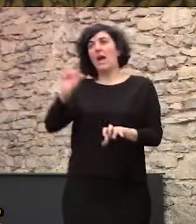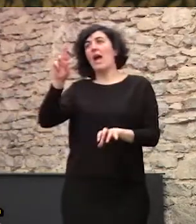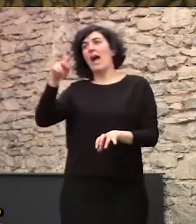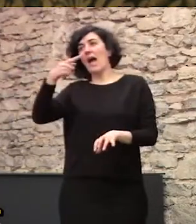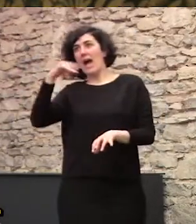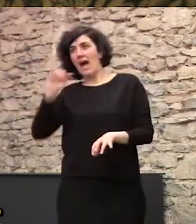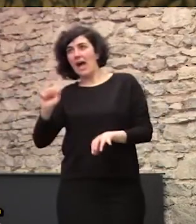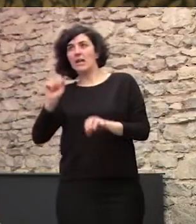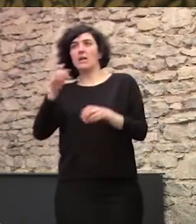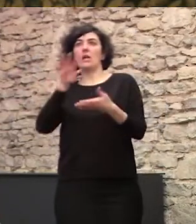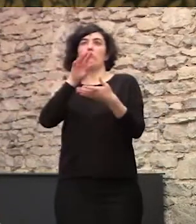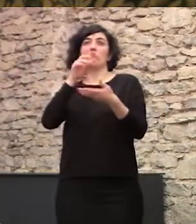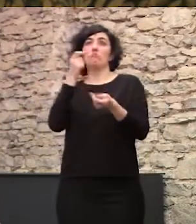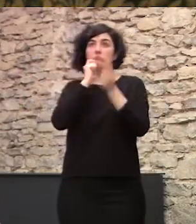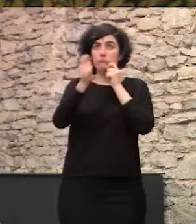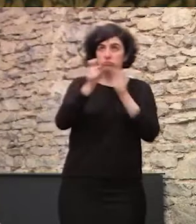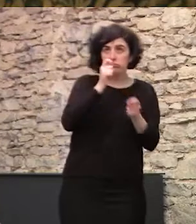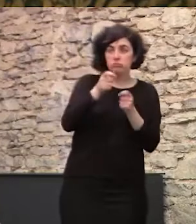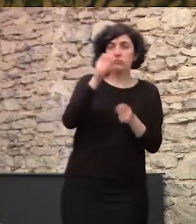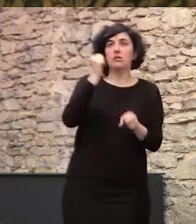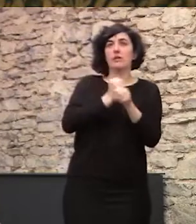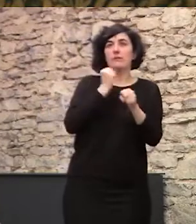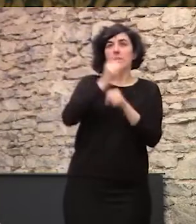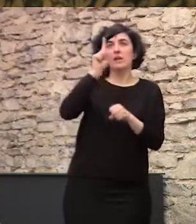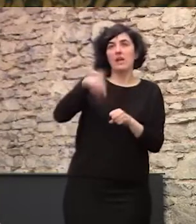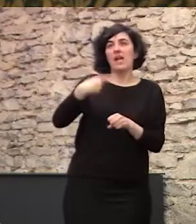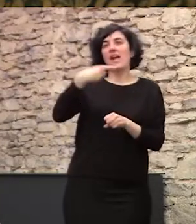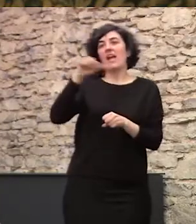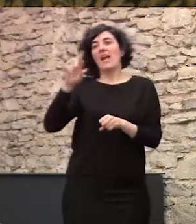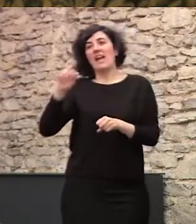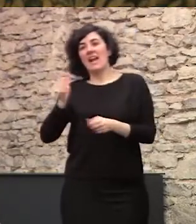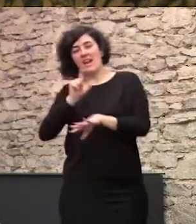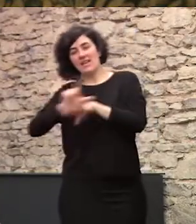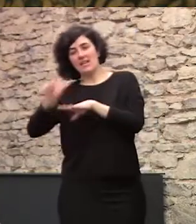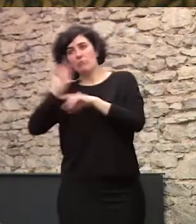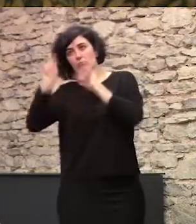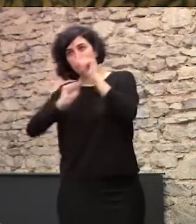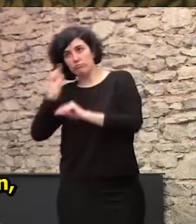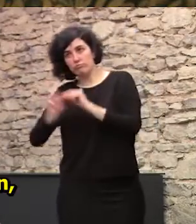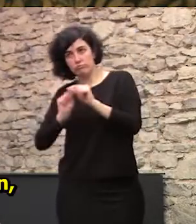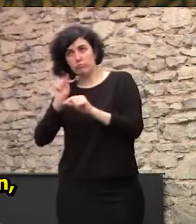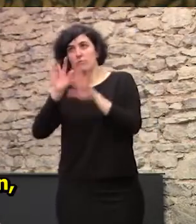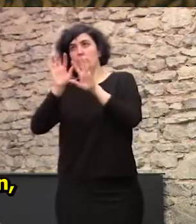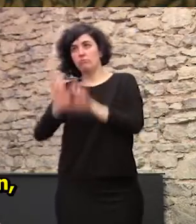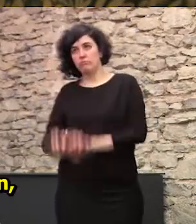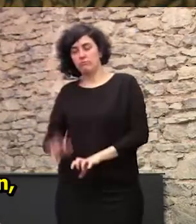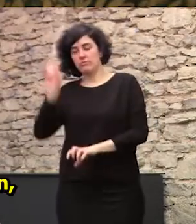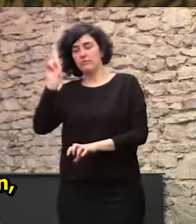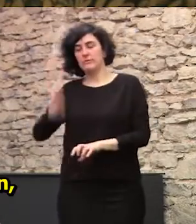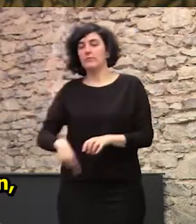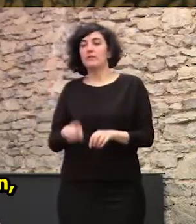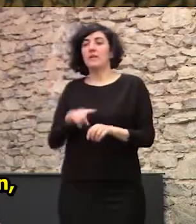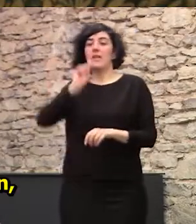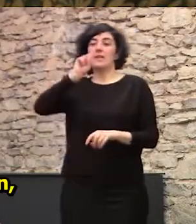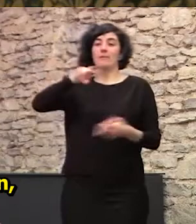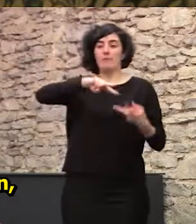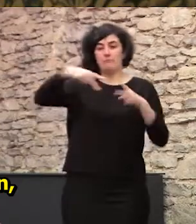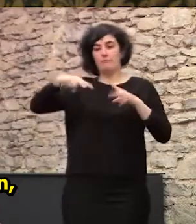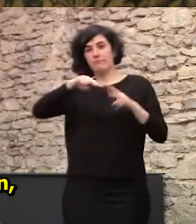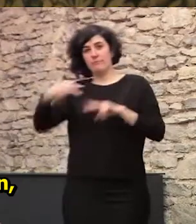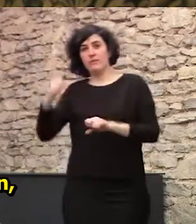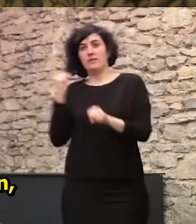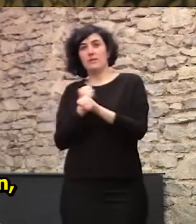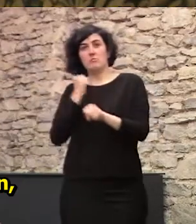da elkarrizetak egiten, garan literatur kritikak egiten ditu, gero itzultzen aritzen da